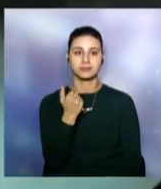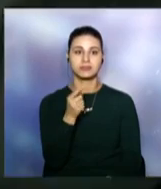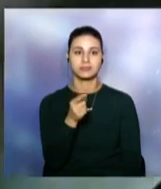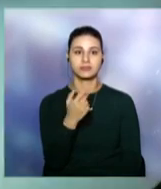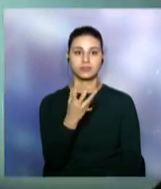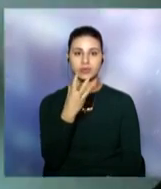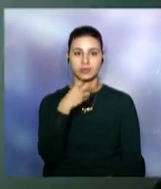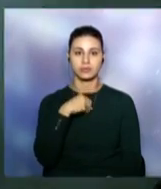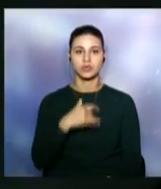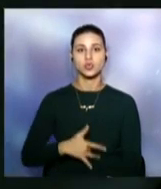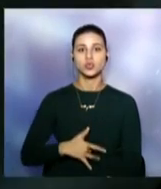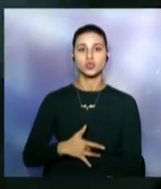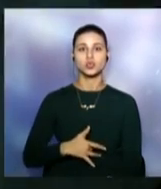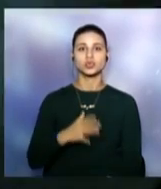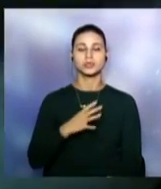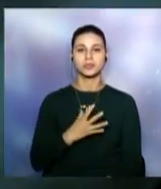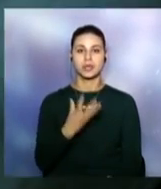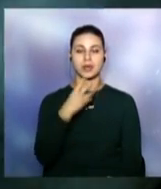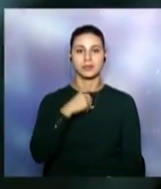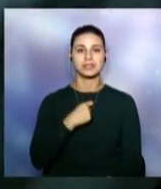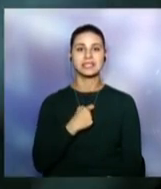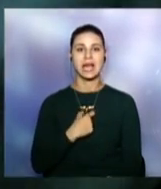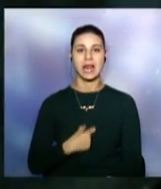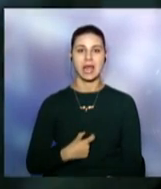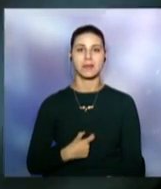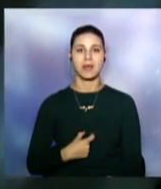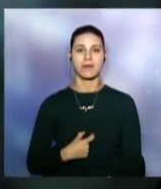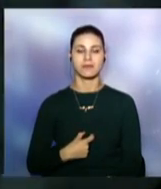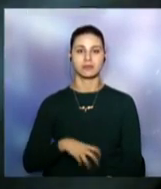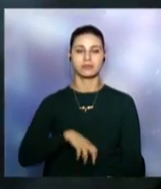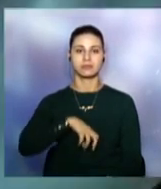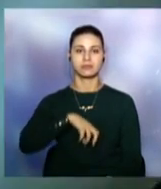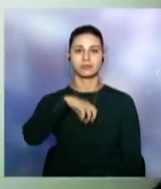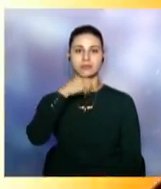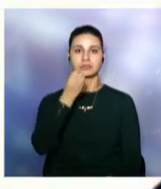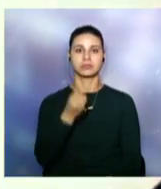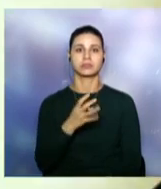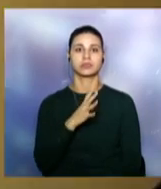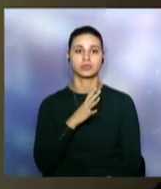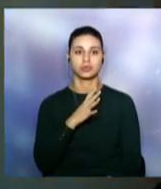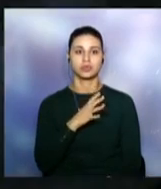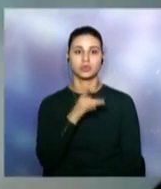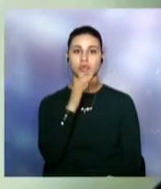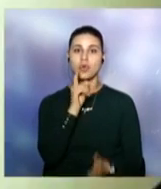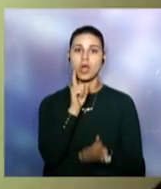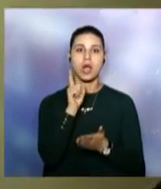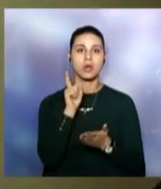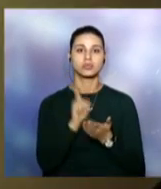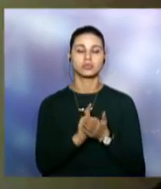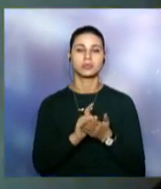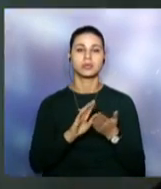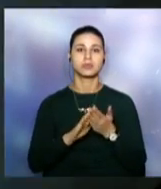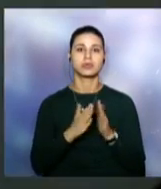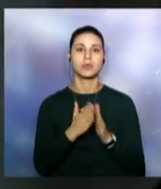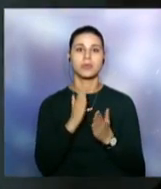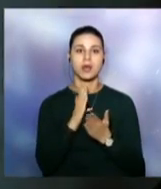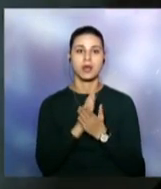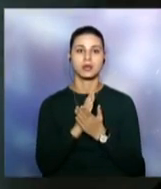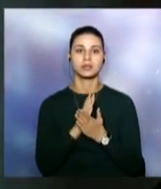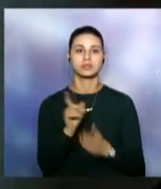ამოდის კუჭიდან, საყლაპავიდან უკაცრავად და რომლის ამოღების აუცილებელ პირობას